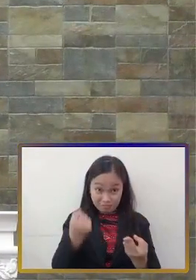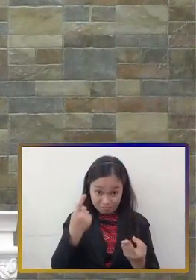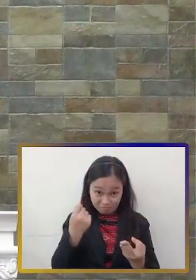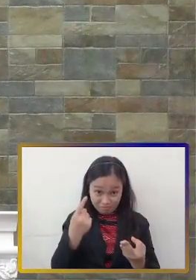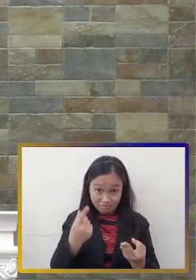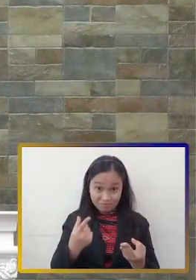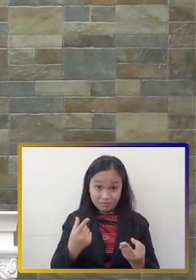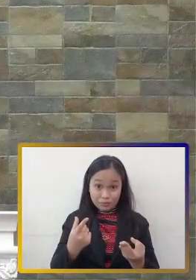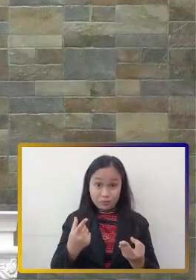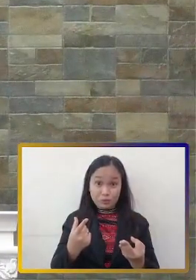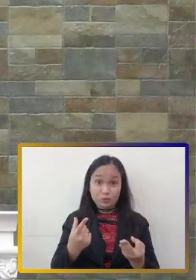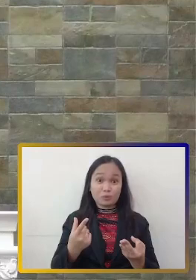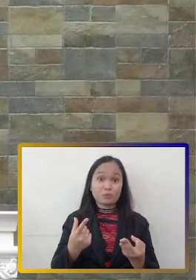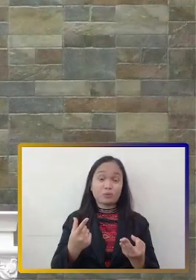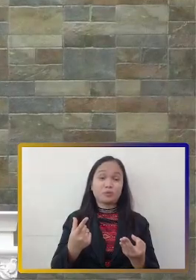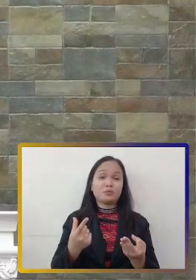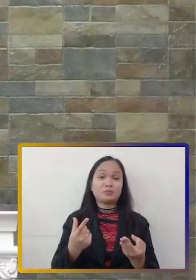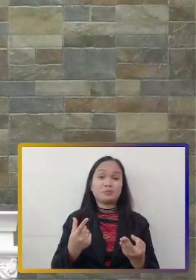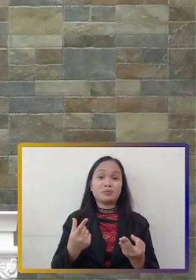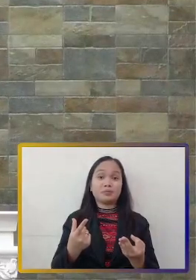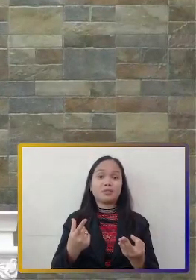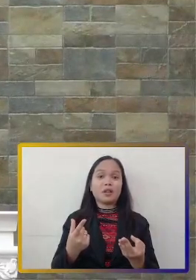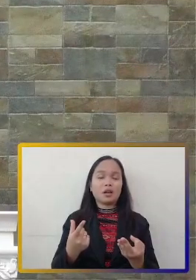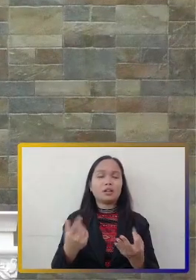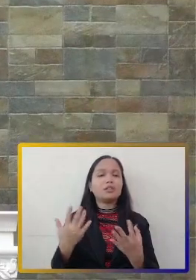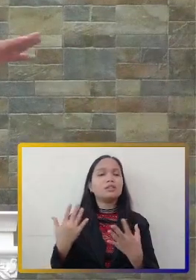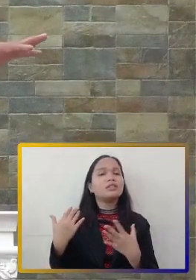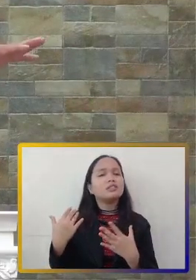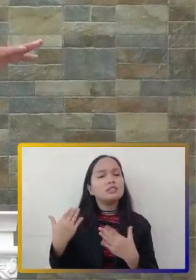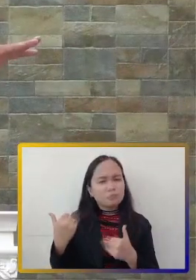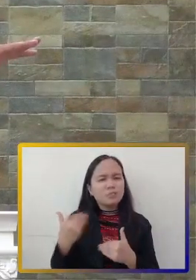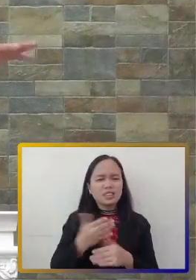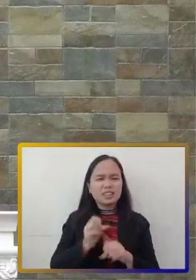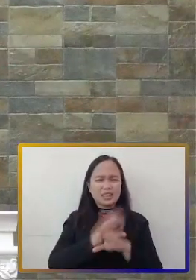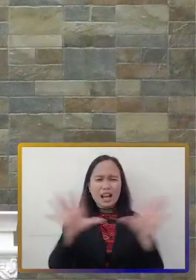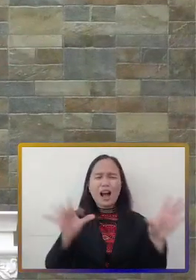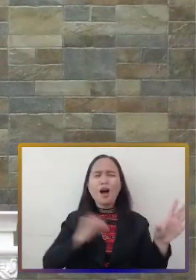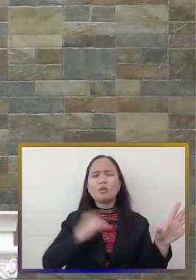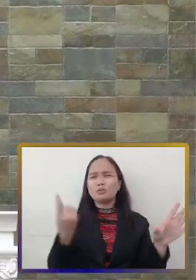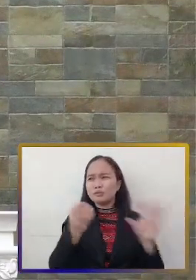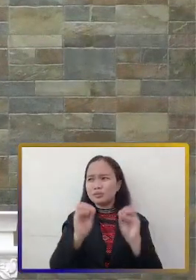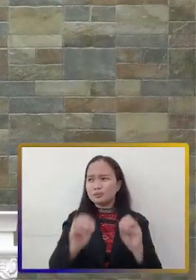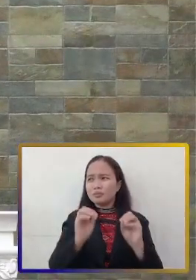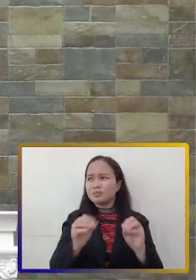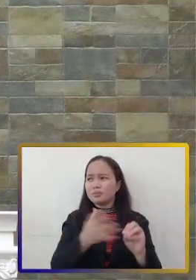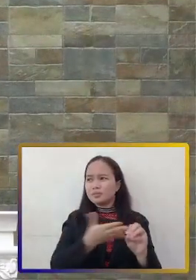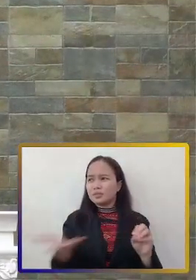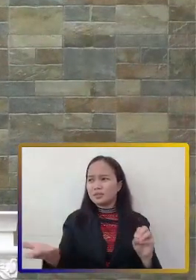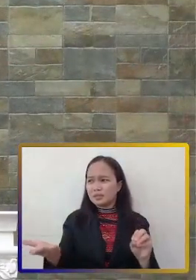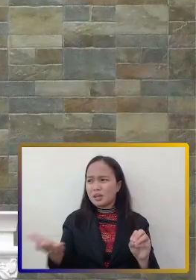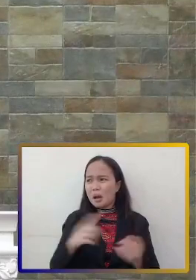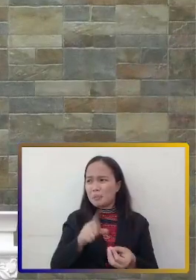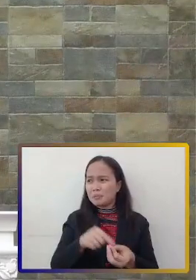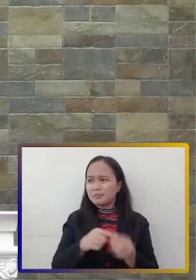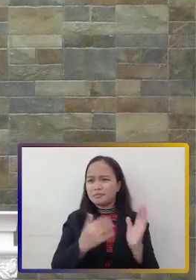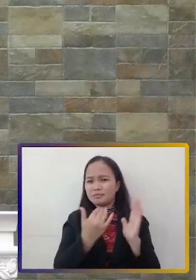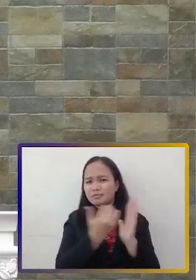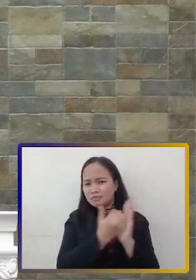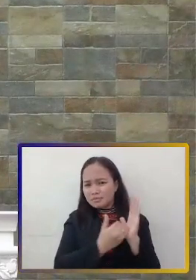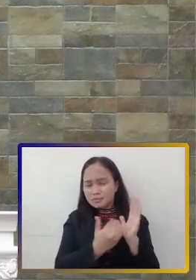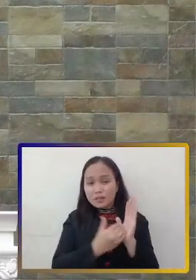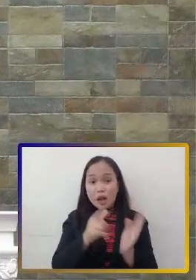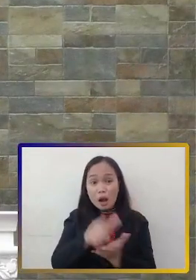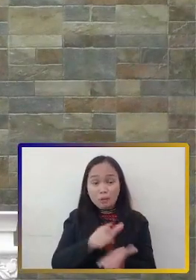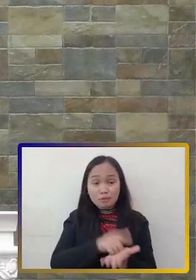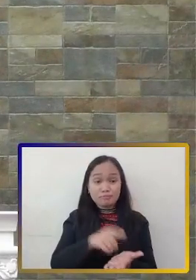I hope this message is clear, kapatid. I'm just laying the foundation of the series of messages that I'm going to preach to you